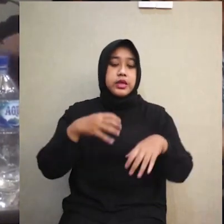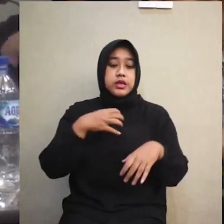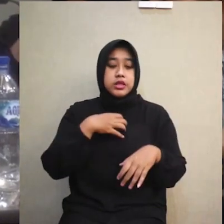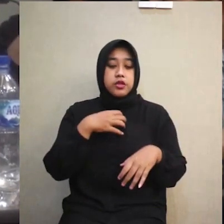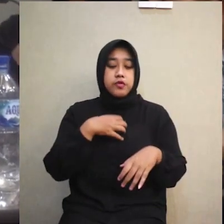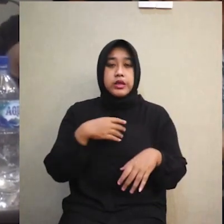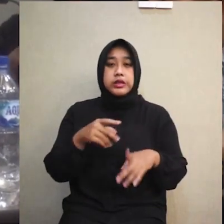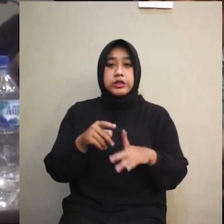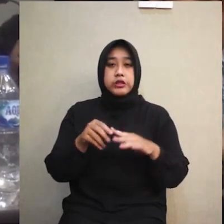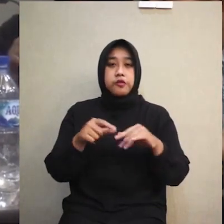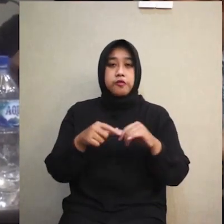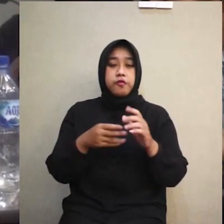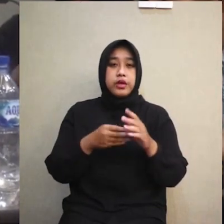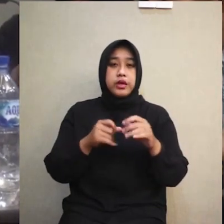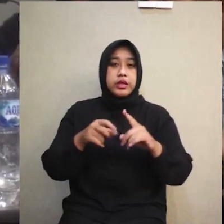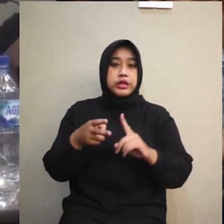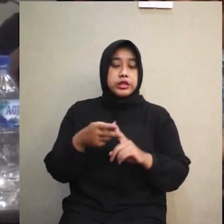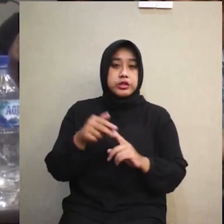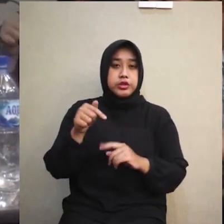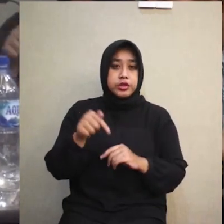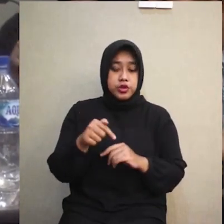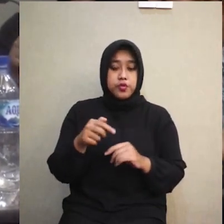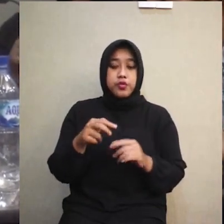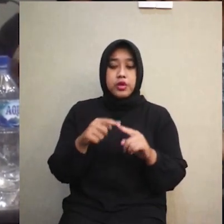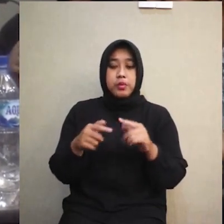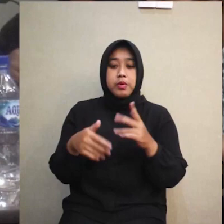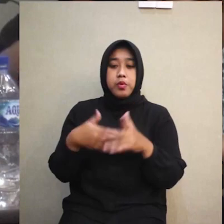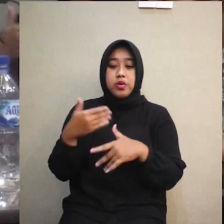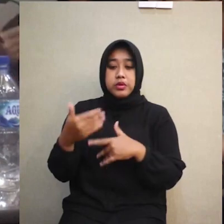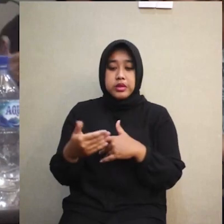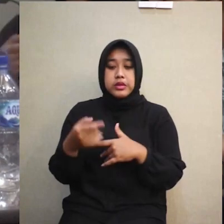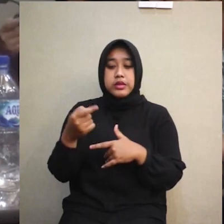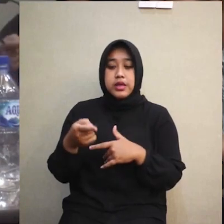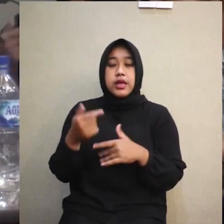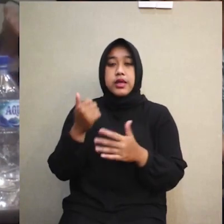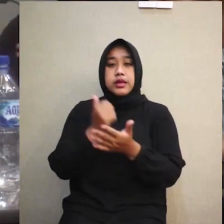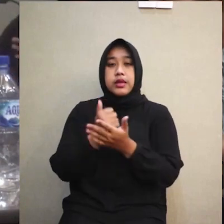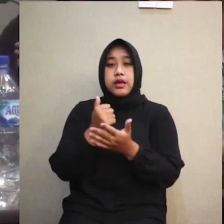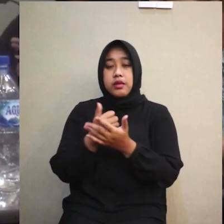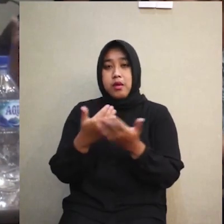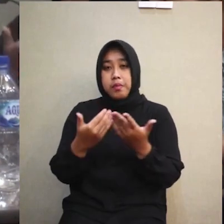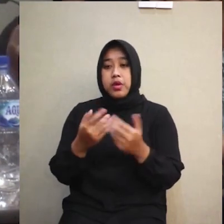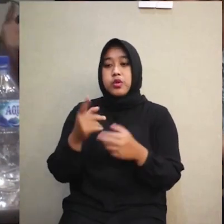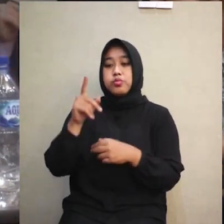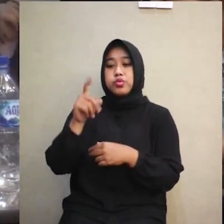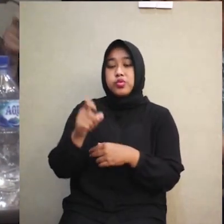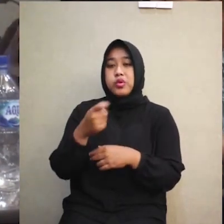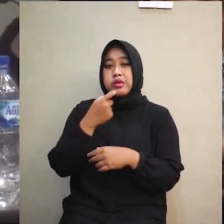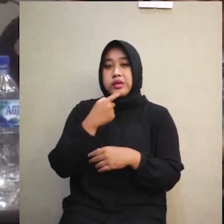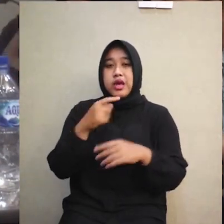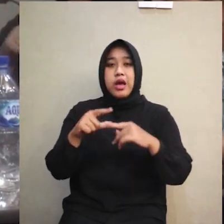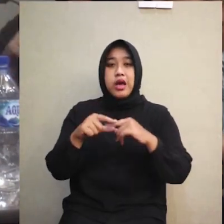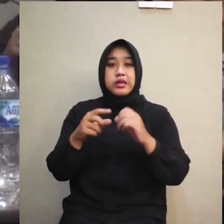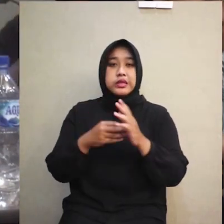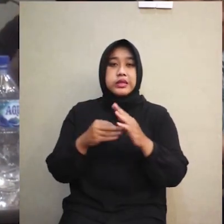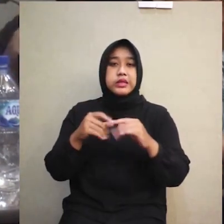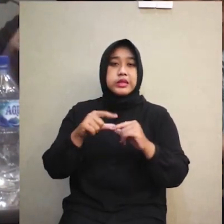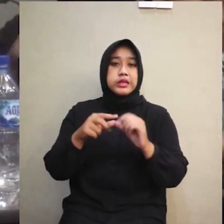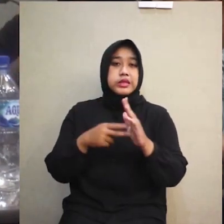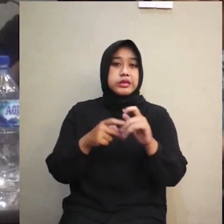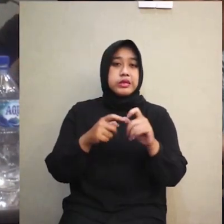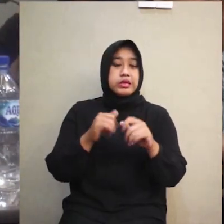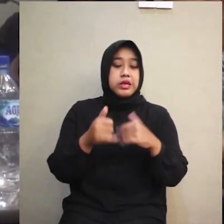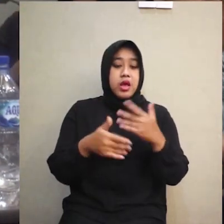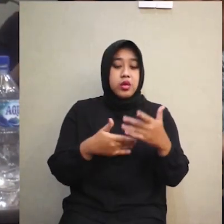defensif atau fish gitu ya tapi di saat tertentu ternyata kebutuhannya adalah asistensi gitu ya atau